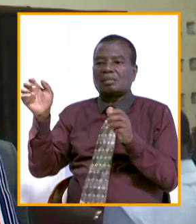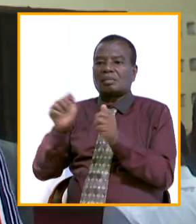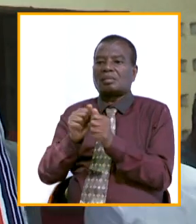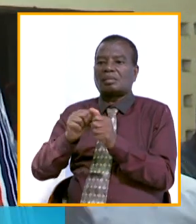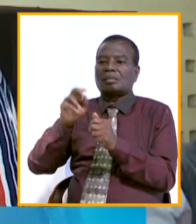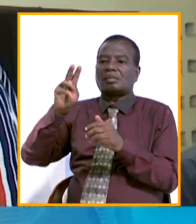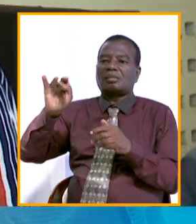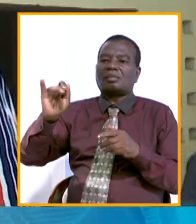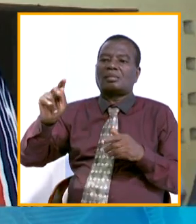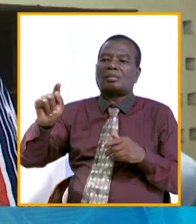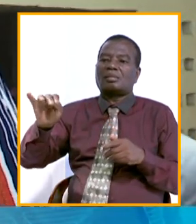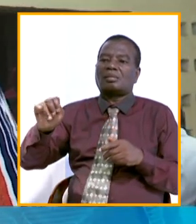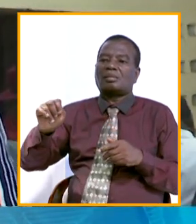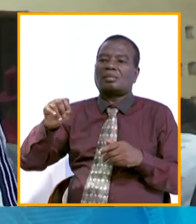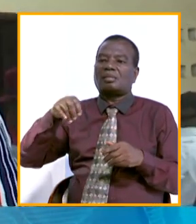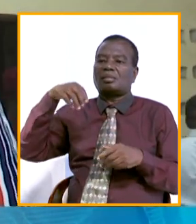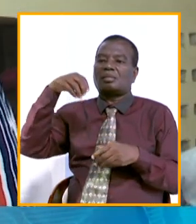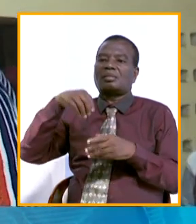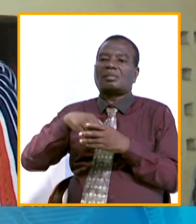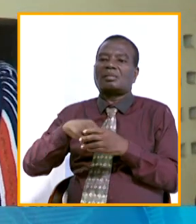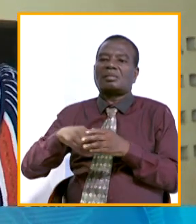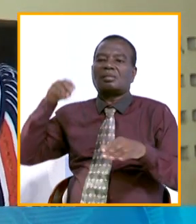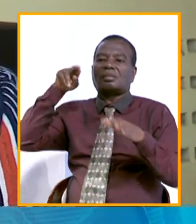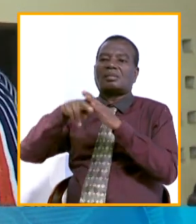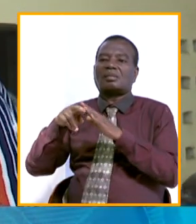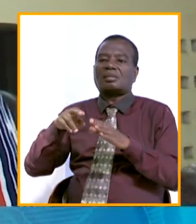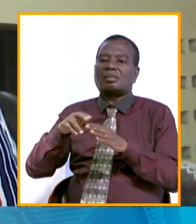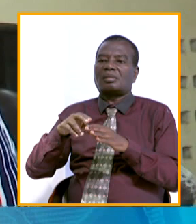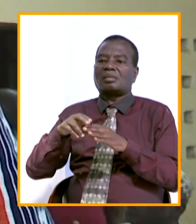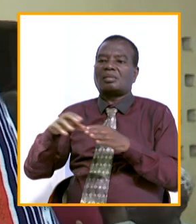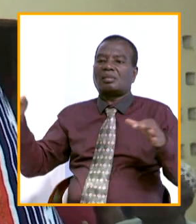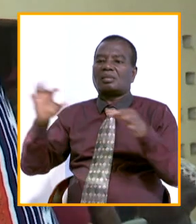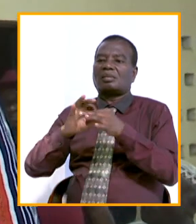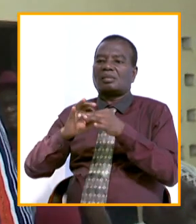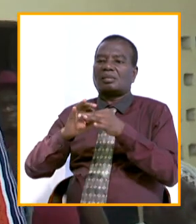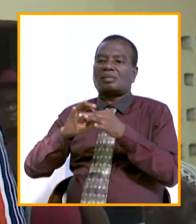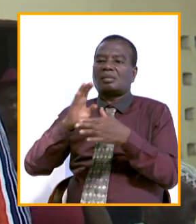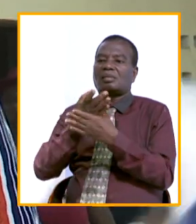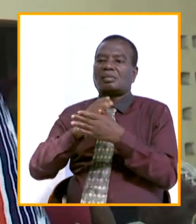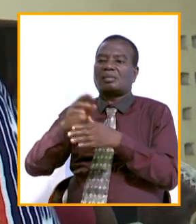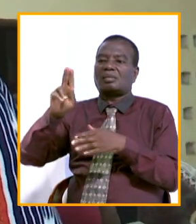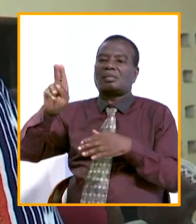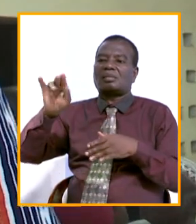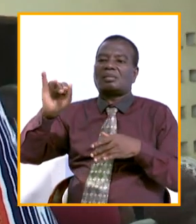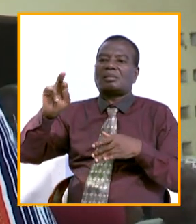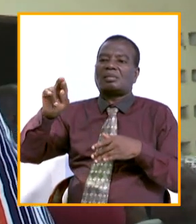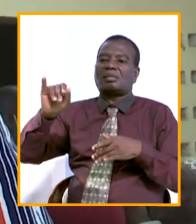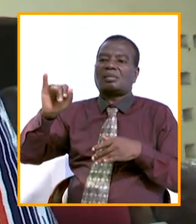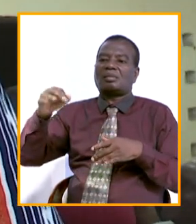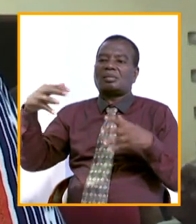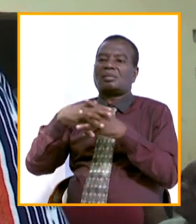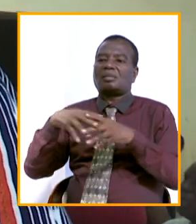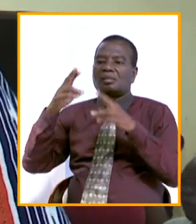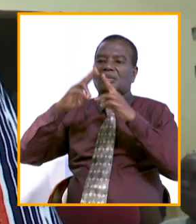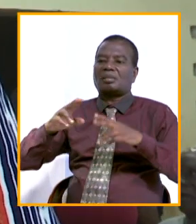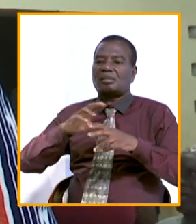Burida. C'est une convention qui rentre dans le cadre global d'un partenariat entre le Burida et l'Union des villes et communes de